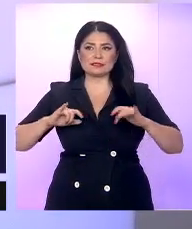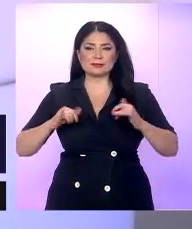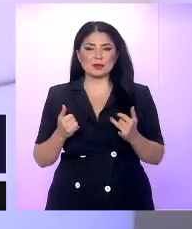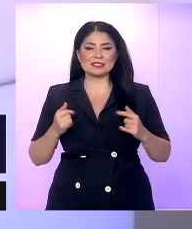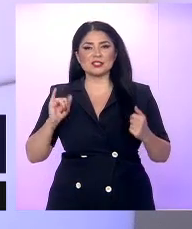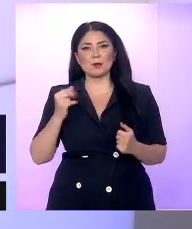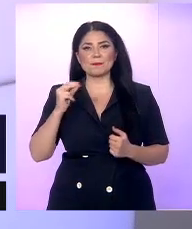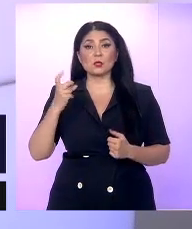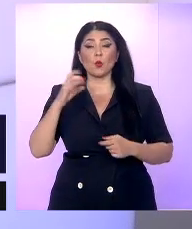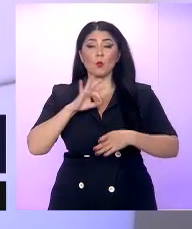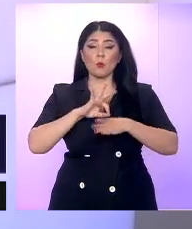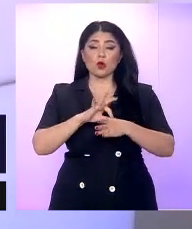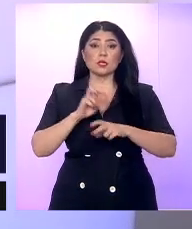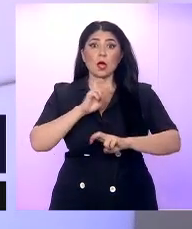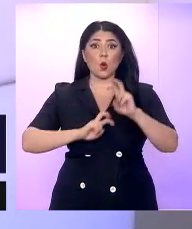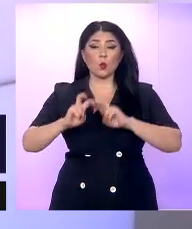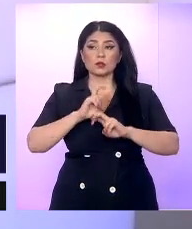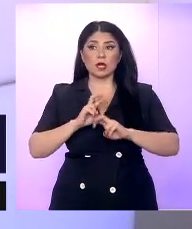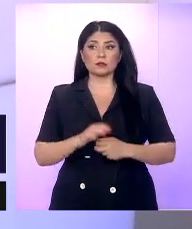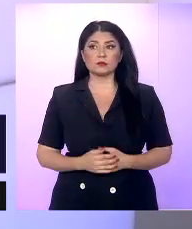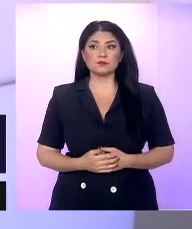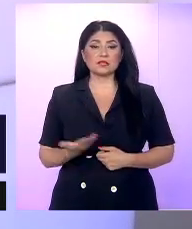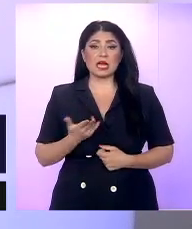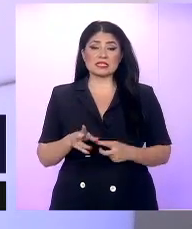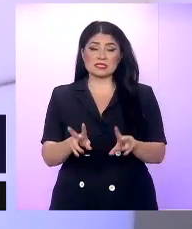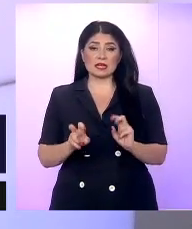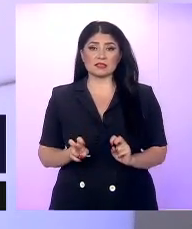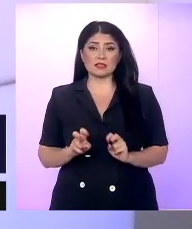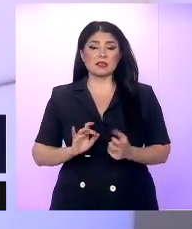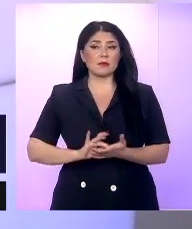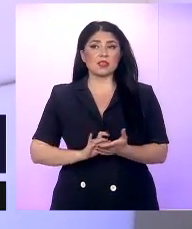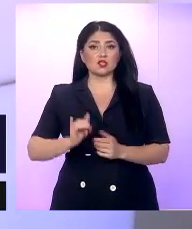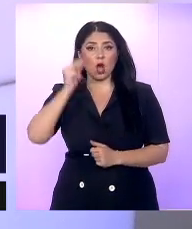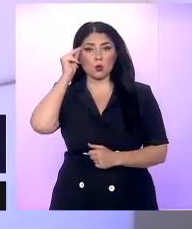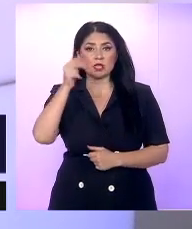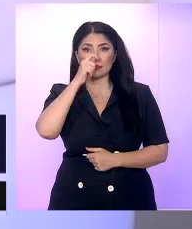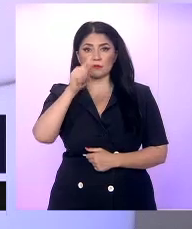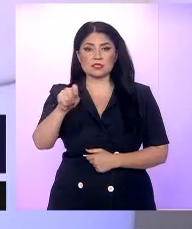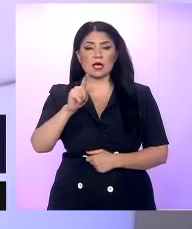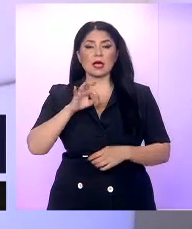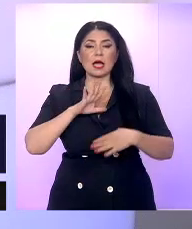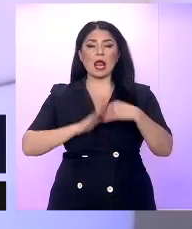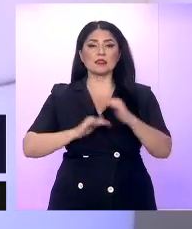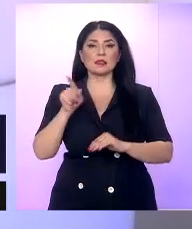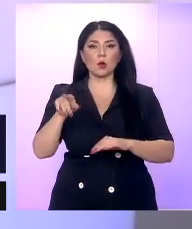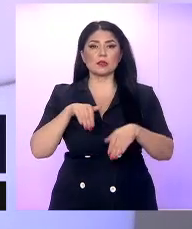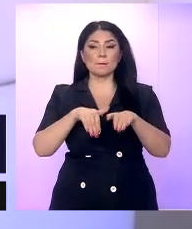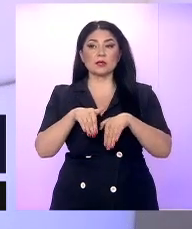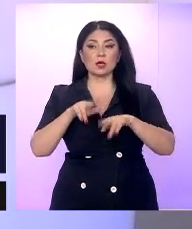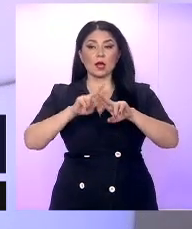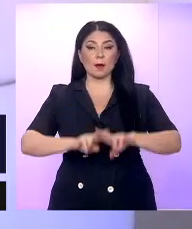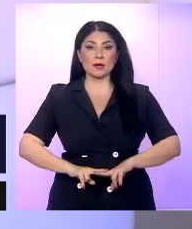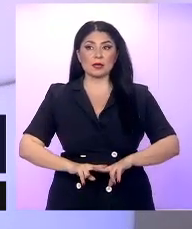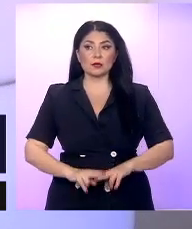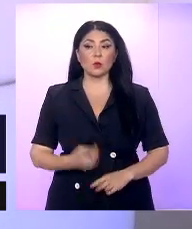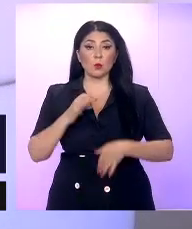căutat, postul lăsat liber de Adrian Chesnoiu, care a făcut imediat pasul înapoi și a anunțat demisia din funcția de ministru. Rămâne